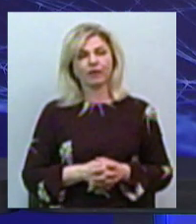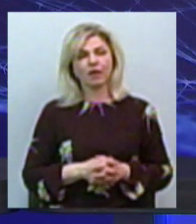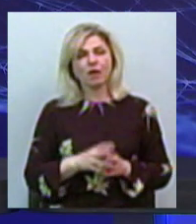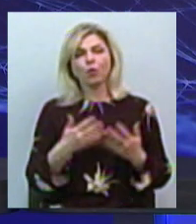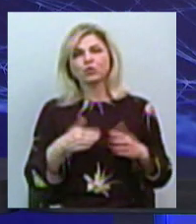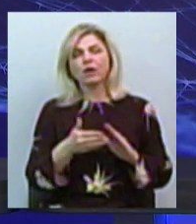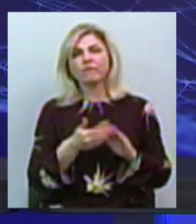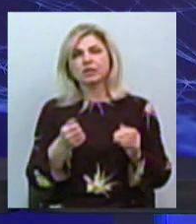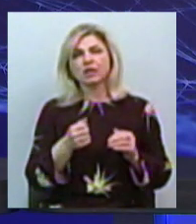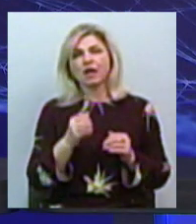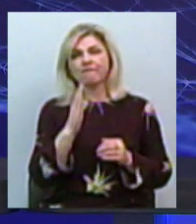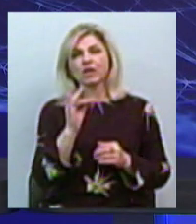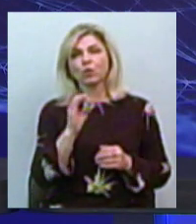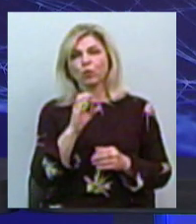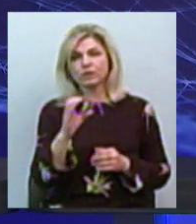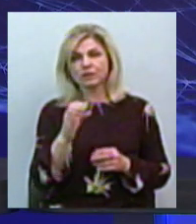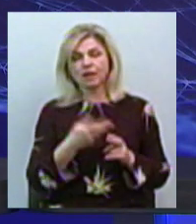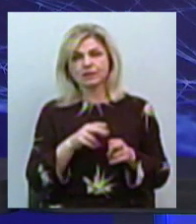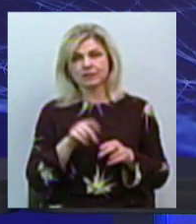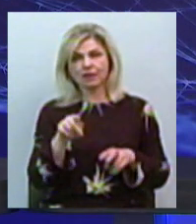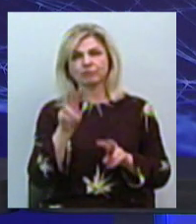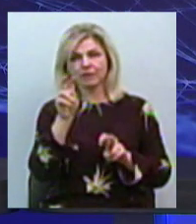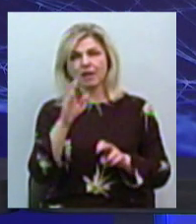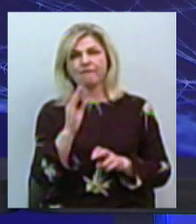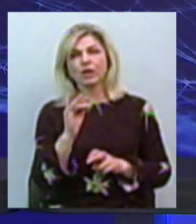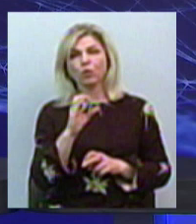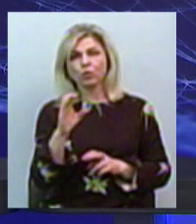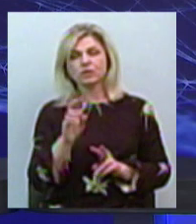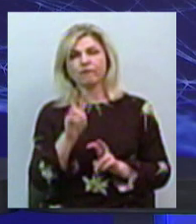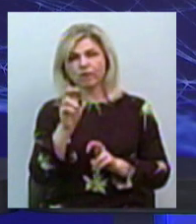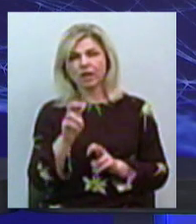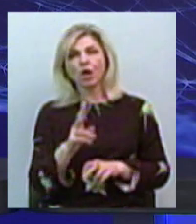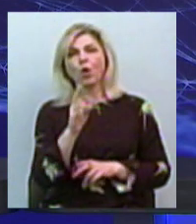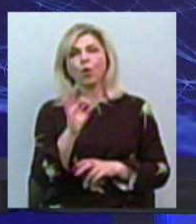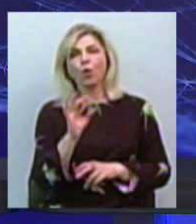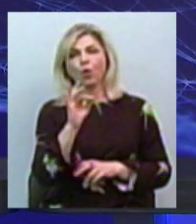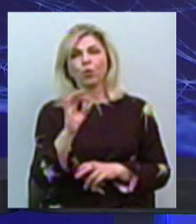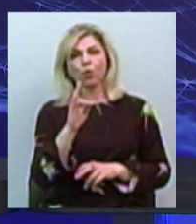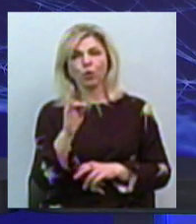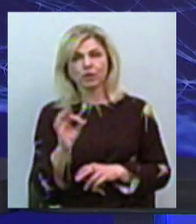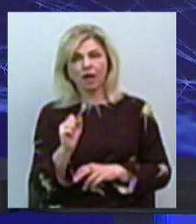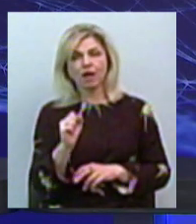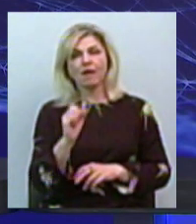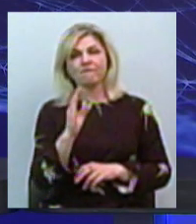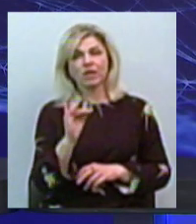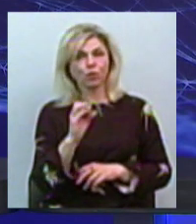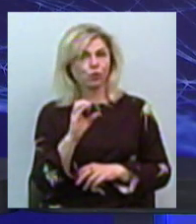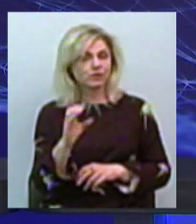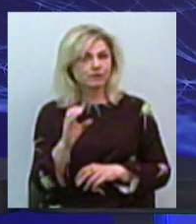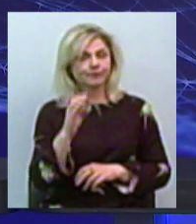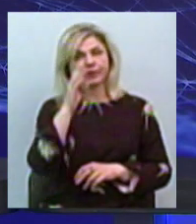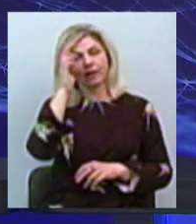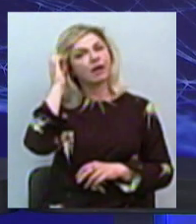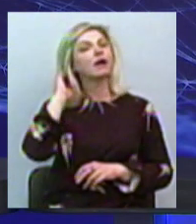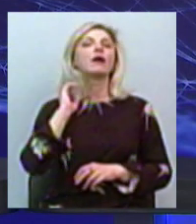вже ідентифікованим вірусом. Це вірус підгрупи коронавірусів, який належить до бета-коронавірусів. І раніше